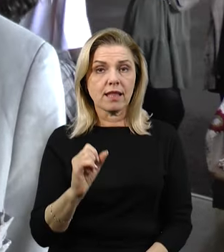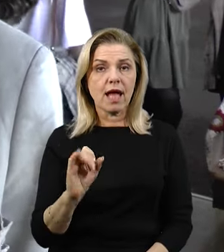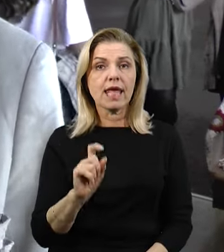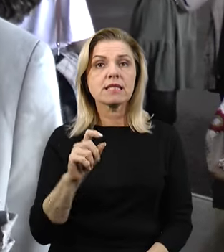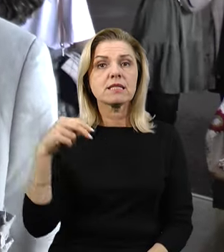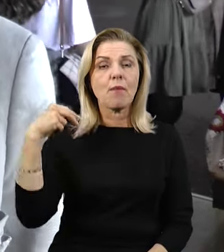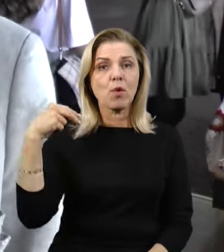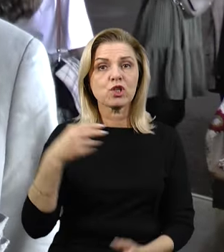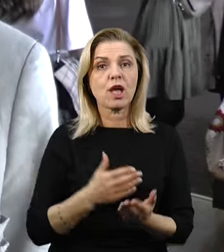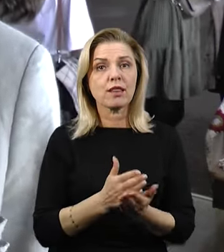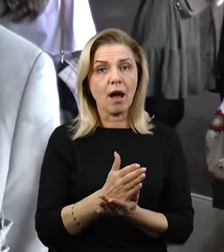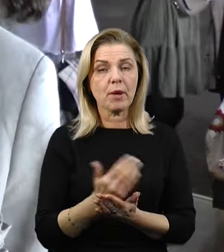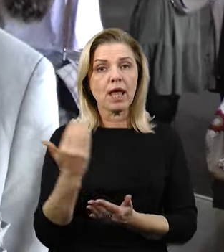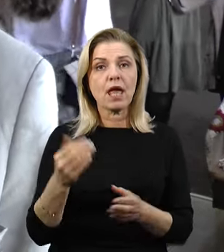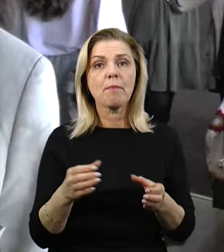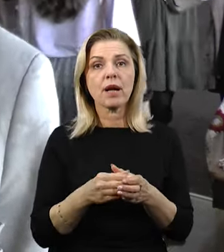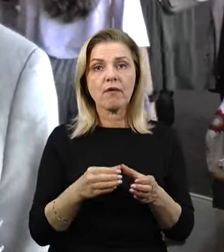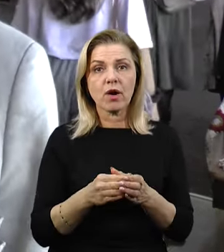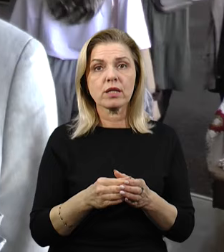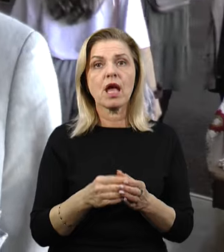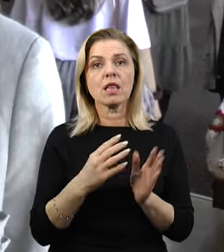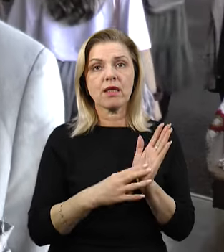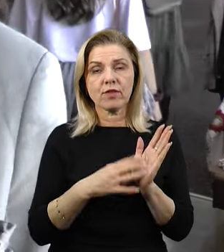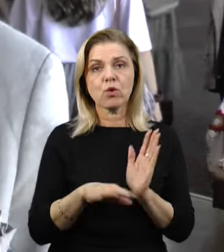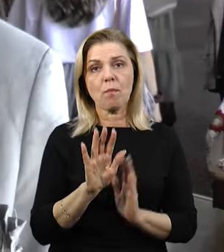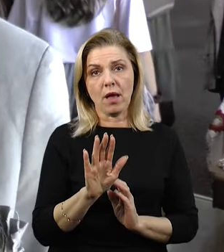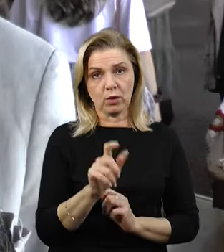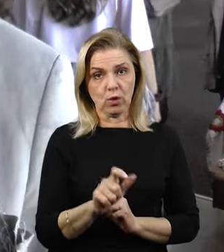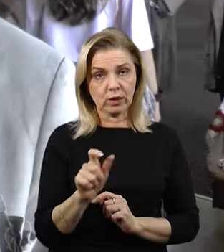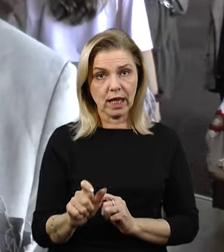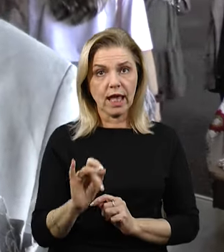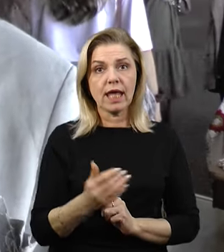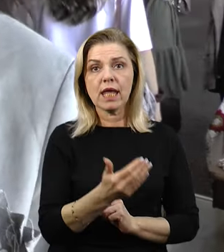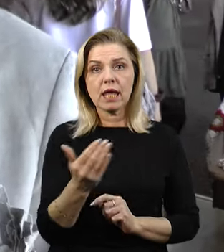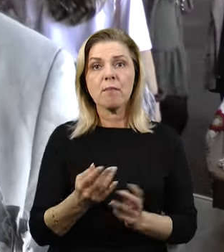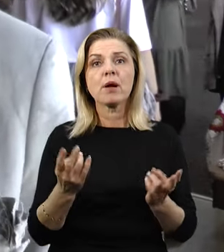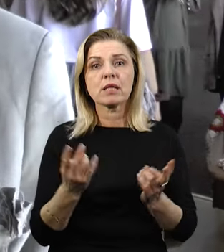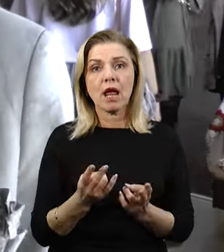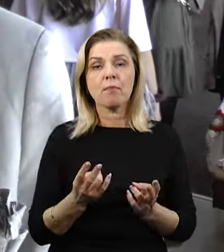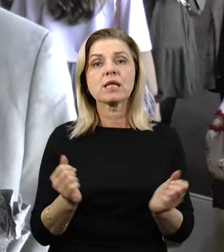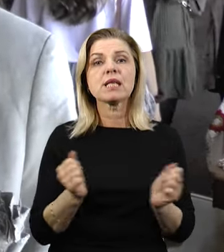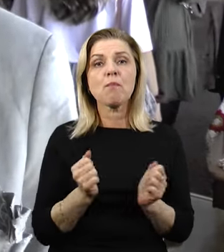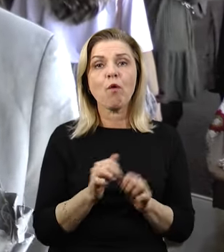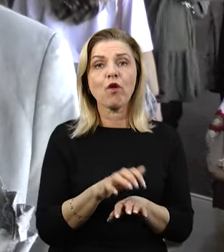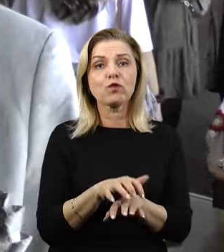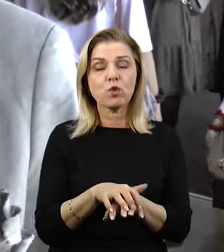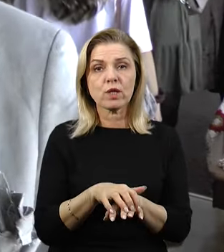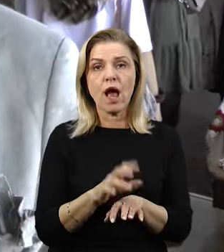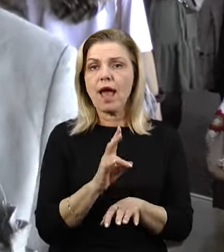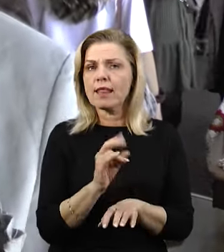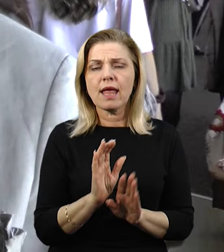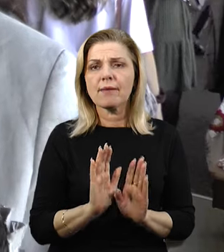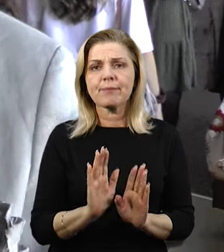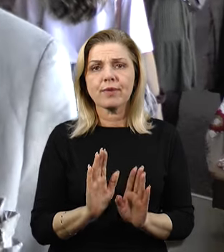напрямку. У неї бригада, котра складається з 95 людей. І їм потрібно зимове взуття. Точніше, не взуття, а